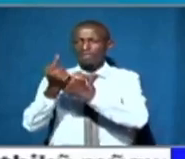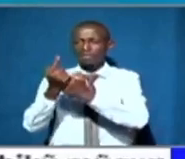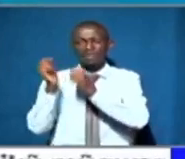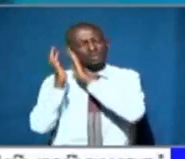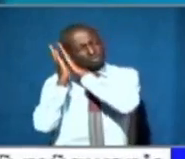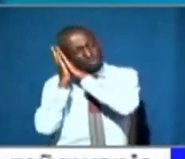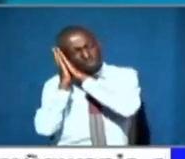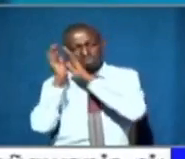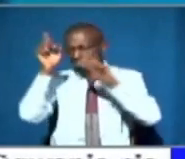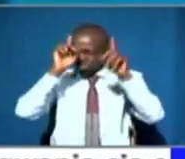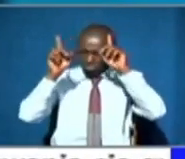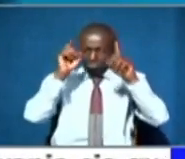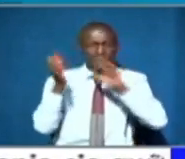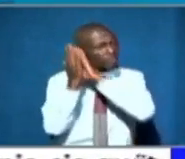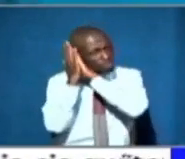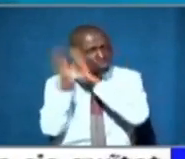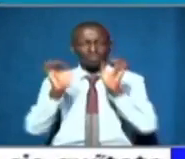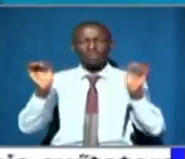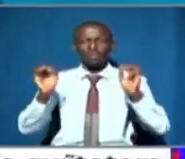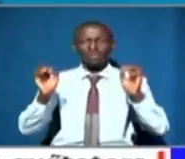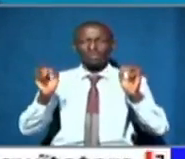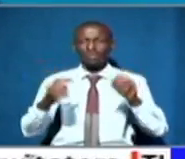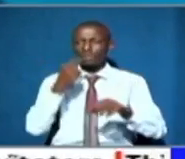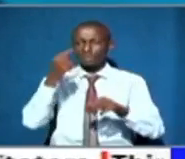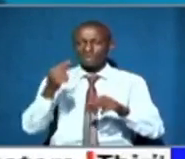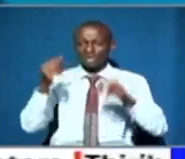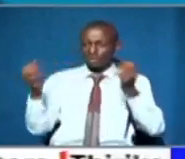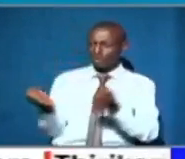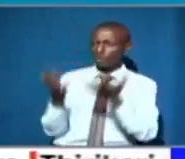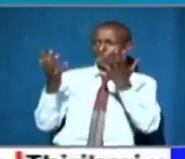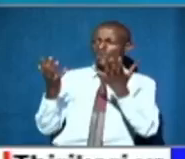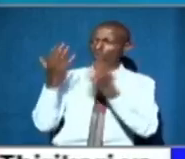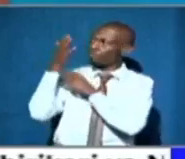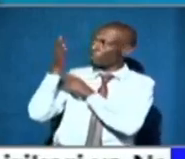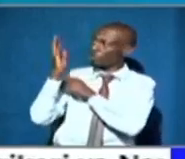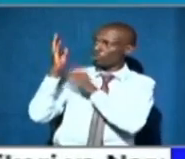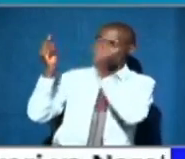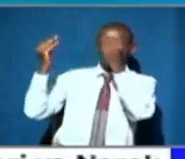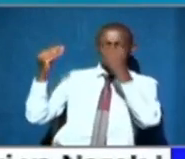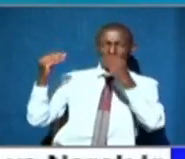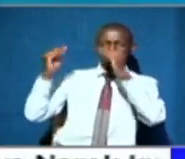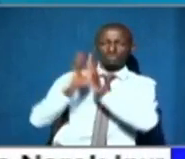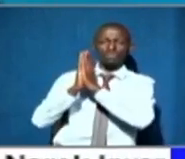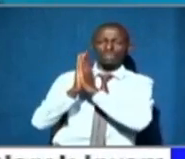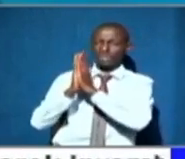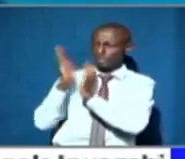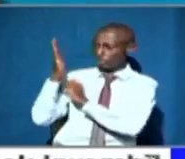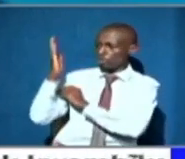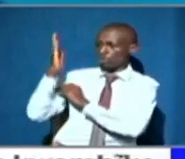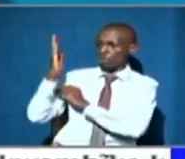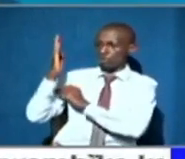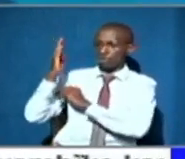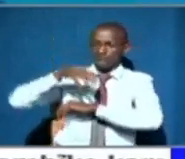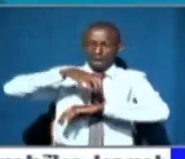o ti mweri wa gukoma ino ni chance ni mugaga ni offer Gai ya tuhegerete ya kumuhoya gai. Ruu kaige